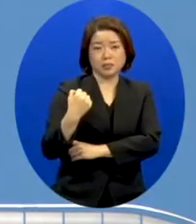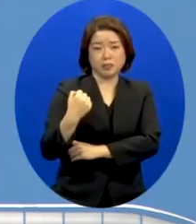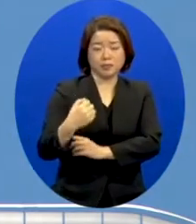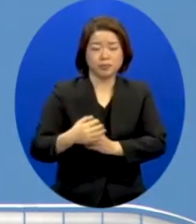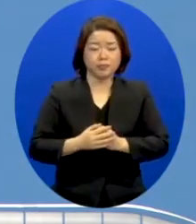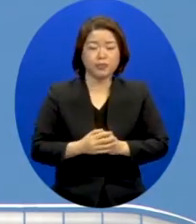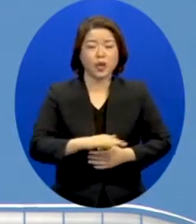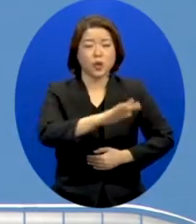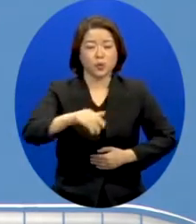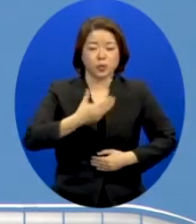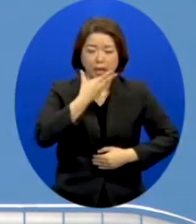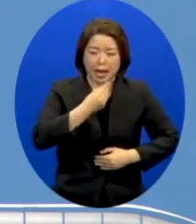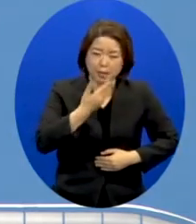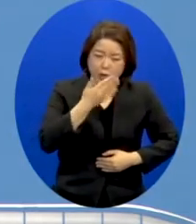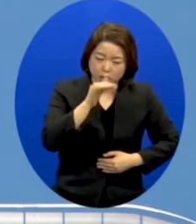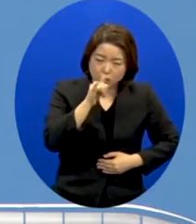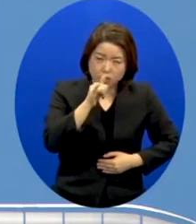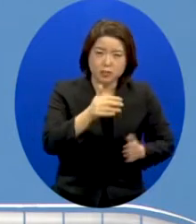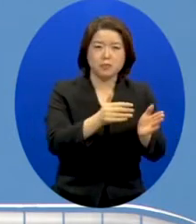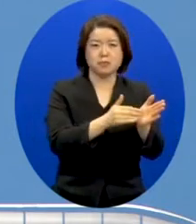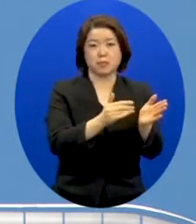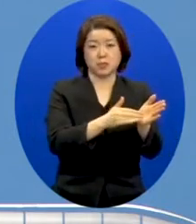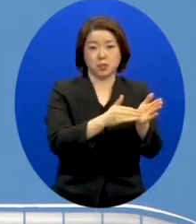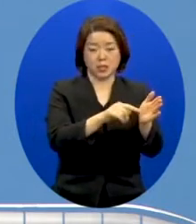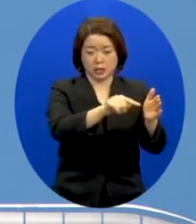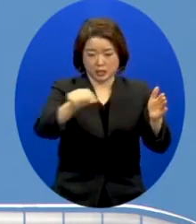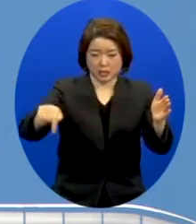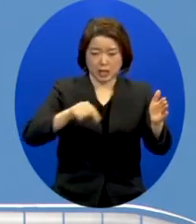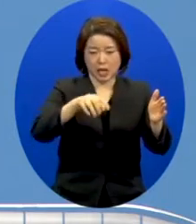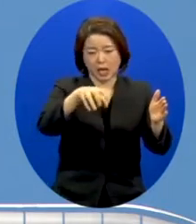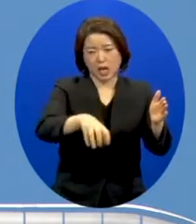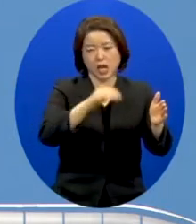우리가 행복하게 살 수 있는 비밀이 거기에 있기 때문입니다